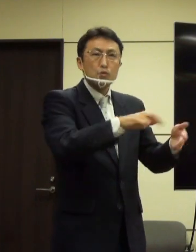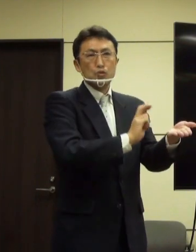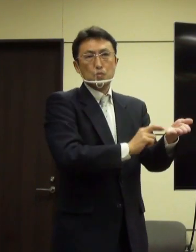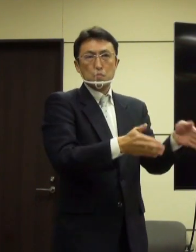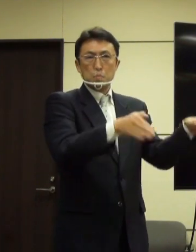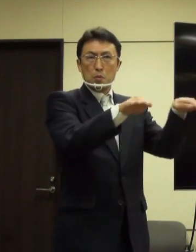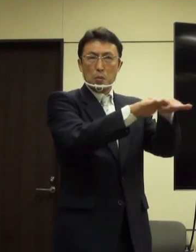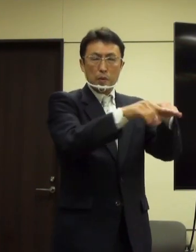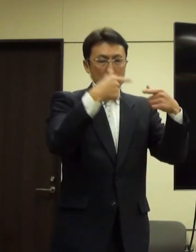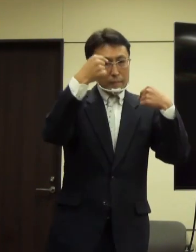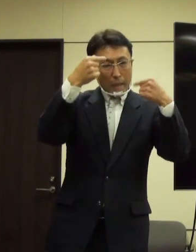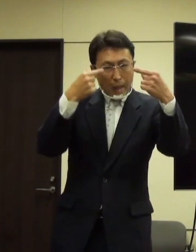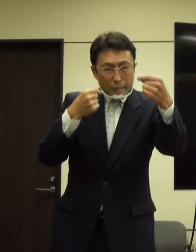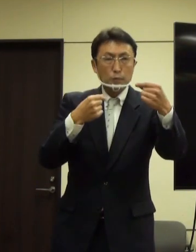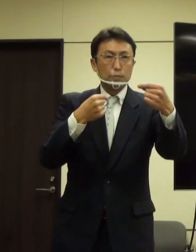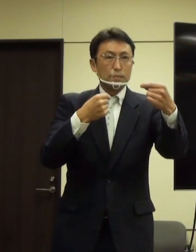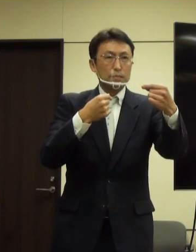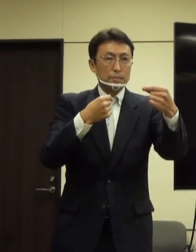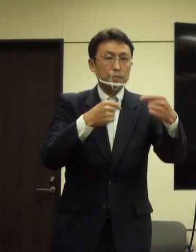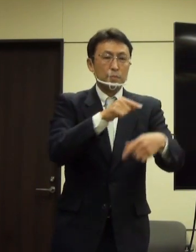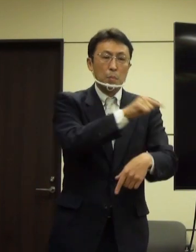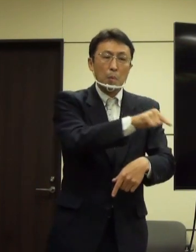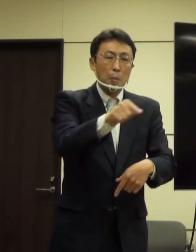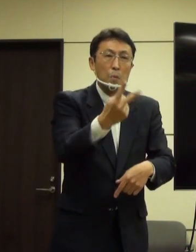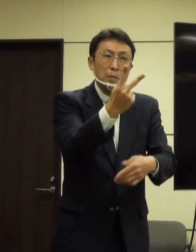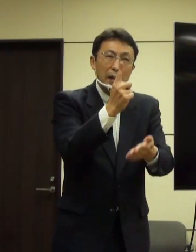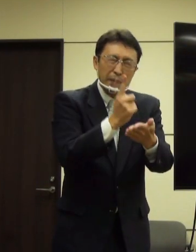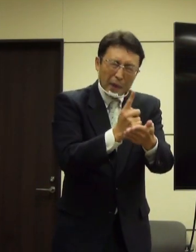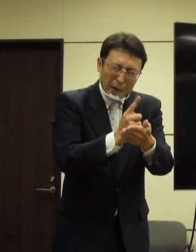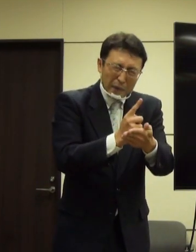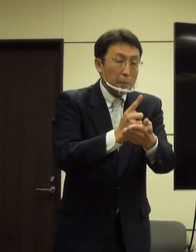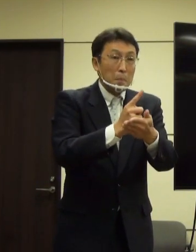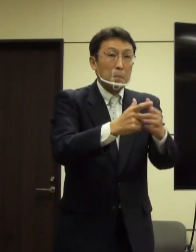でそこの検査だけでも相当な数の事に臨んではい